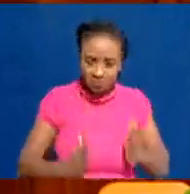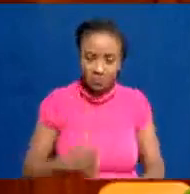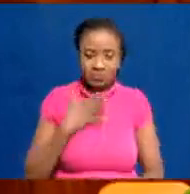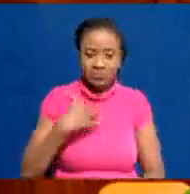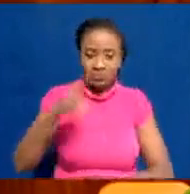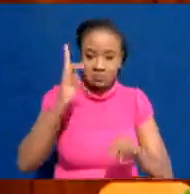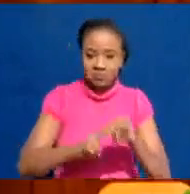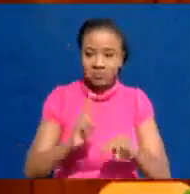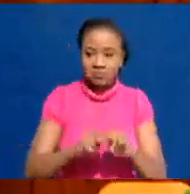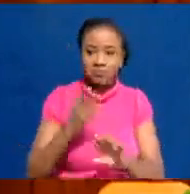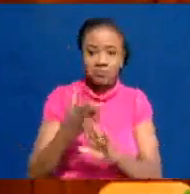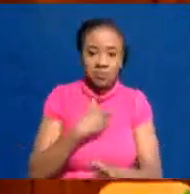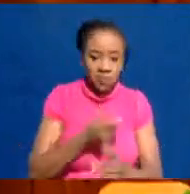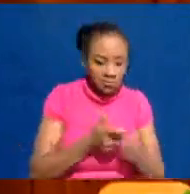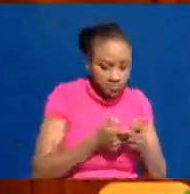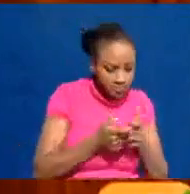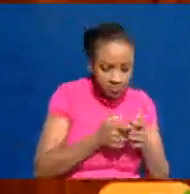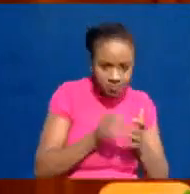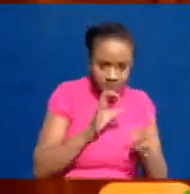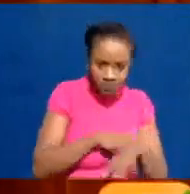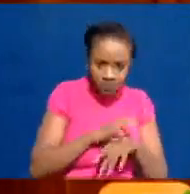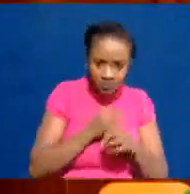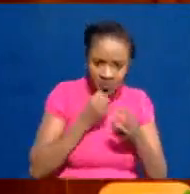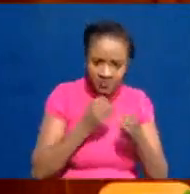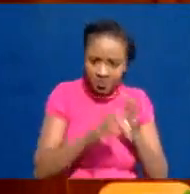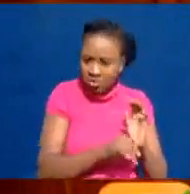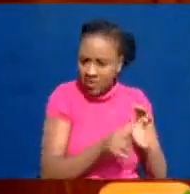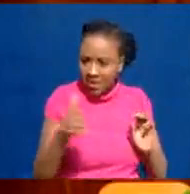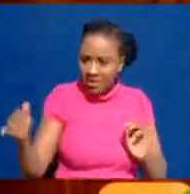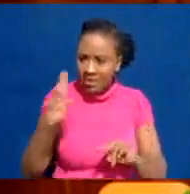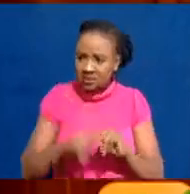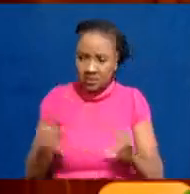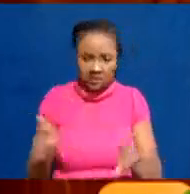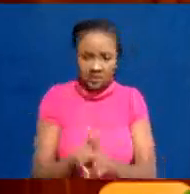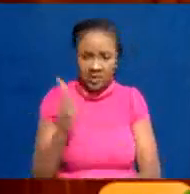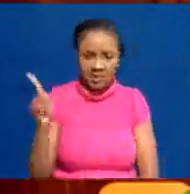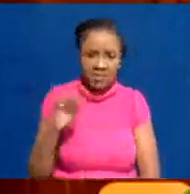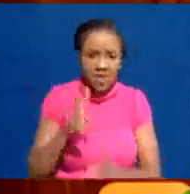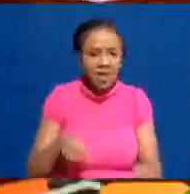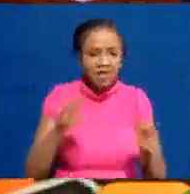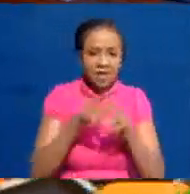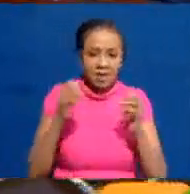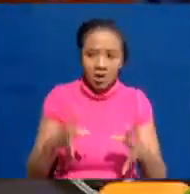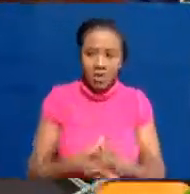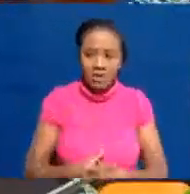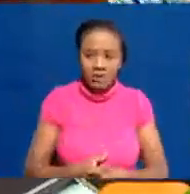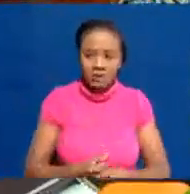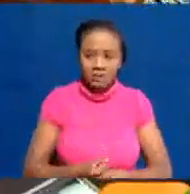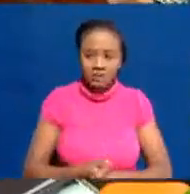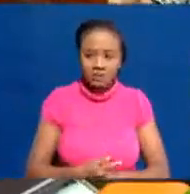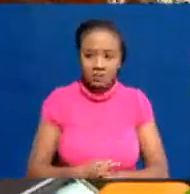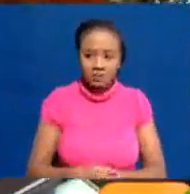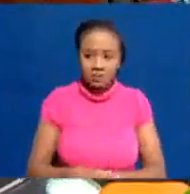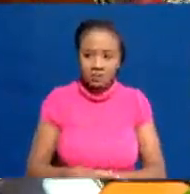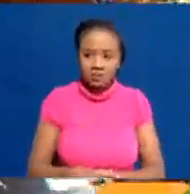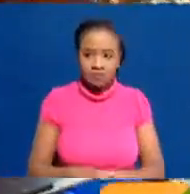wakielekea kwenye mitandao kutafuta maelezo kuhusu viti vingine kama hiki na bei yake. This is the chair